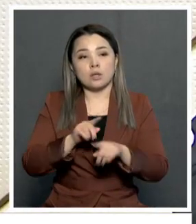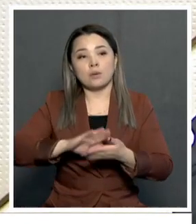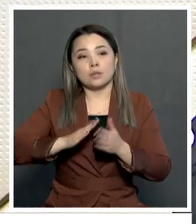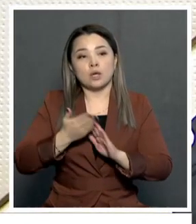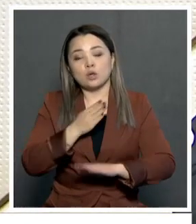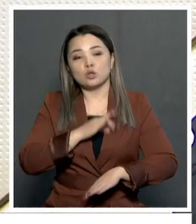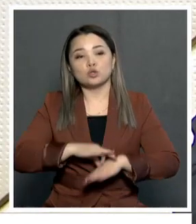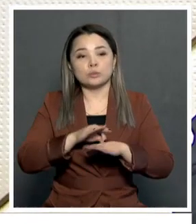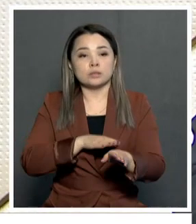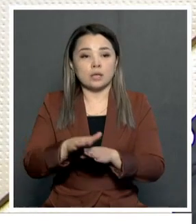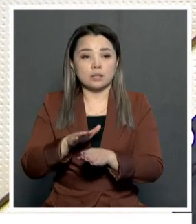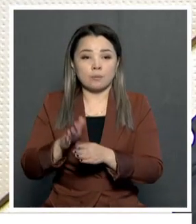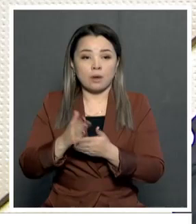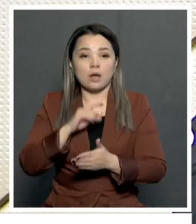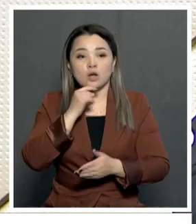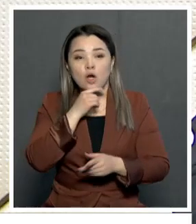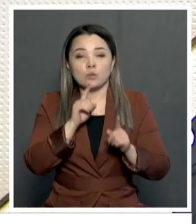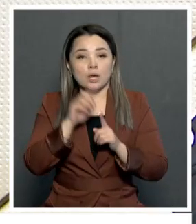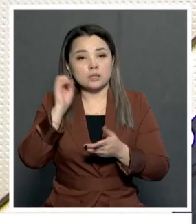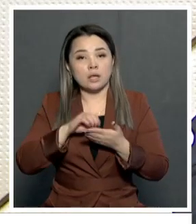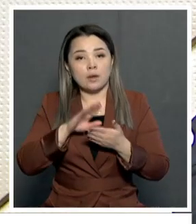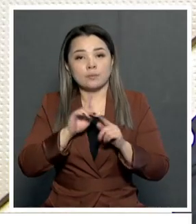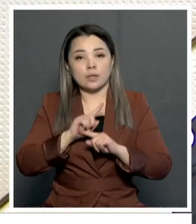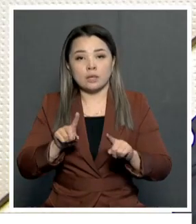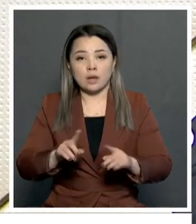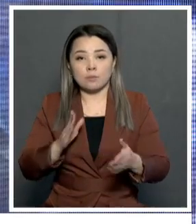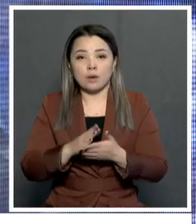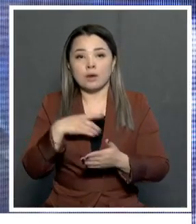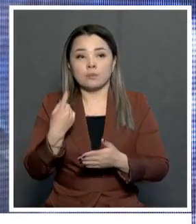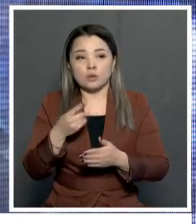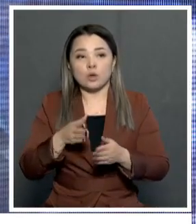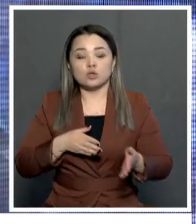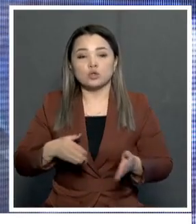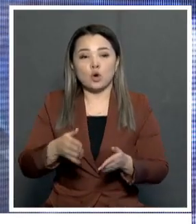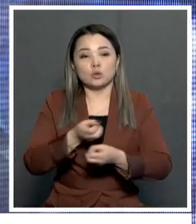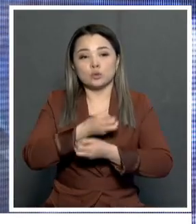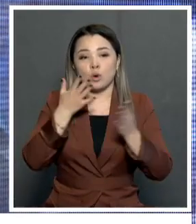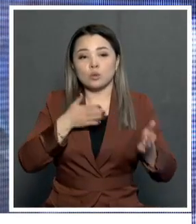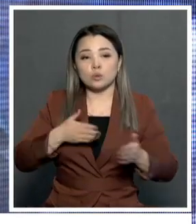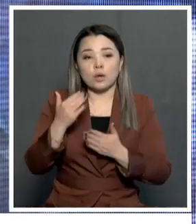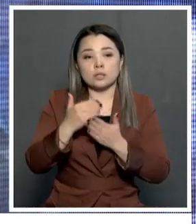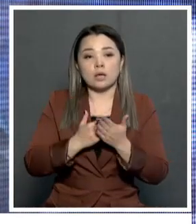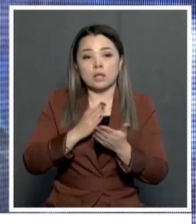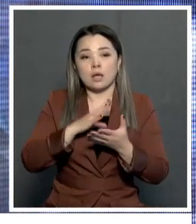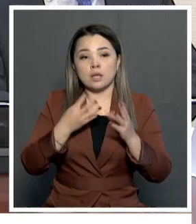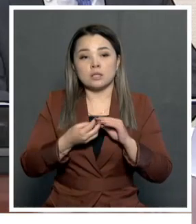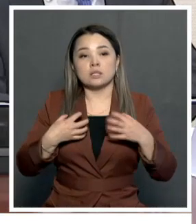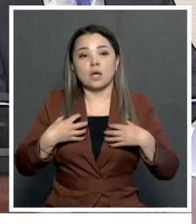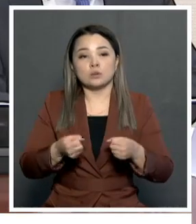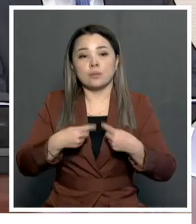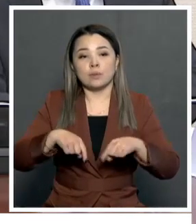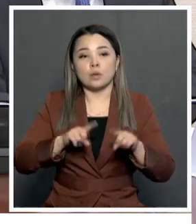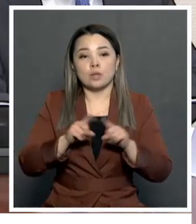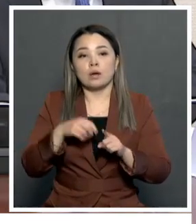уағдаластықтарын іске асыру, әсіресе экономиканы цифрландыру, бір белдеу бір жол және нұрлы жол бағдарламаларын ұштастыру, денсаулық сақтау